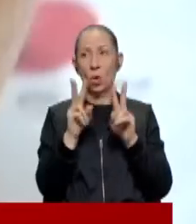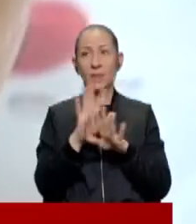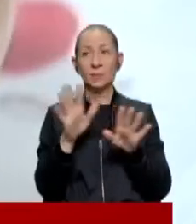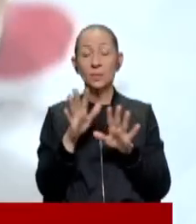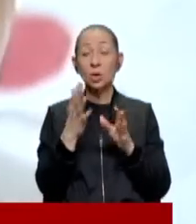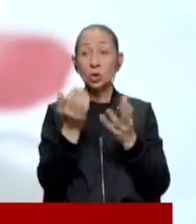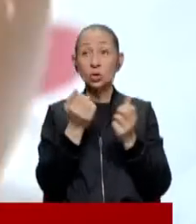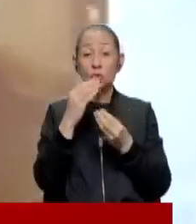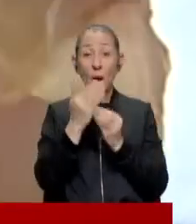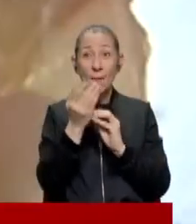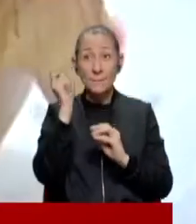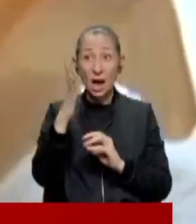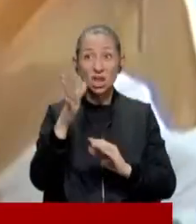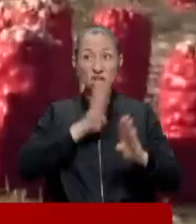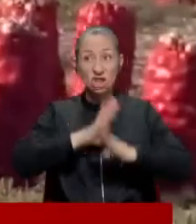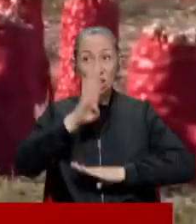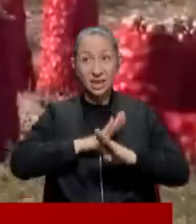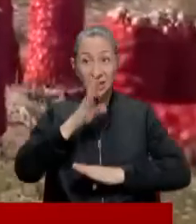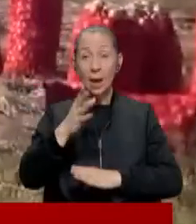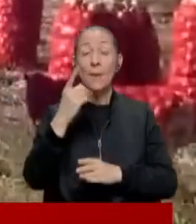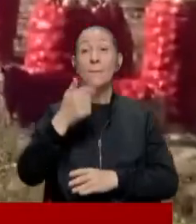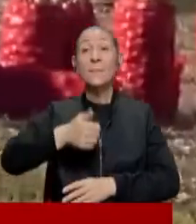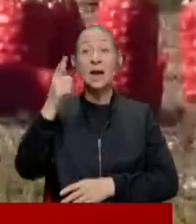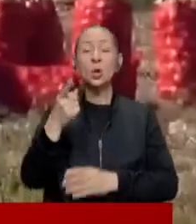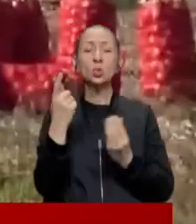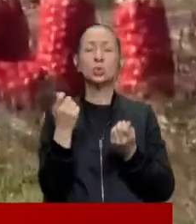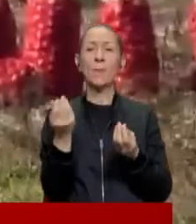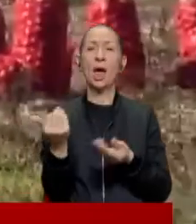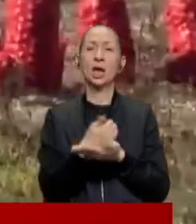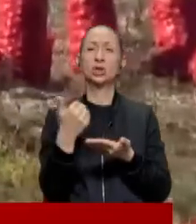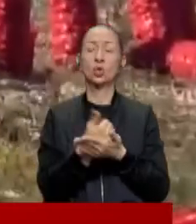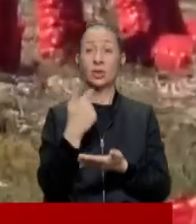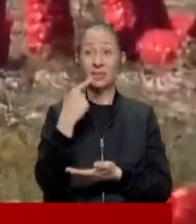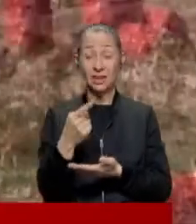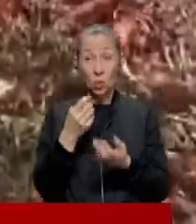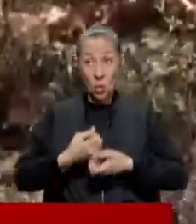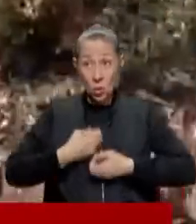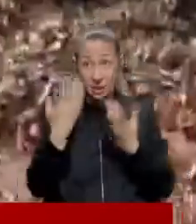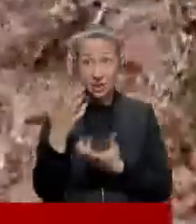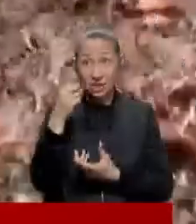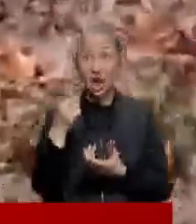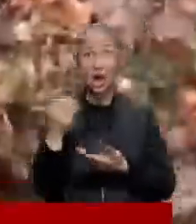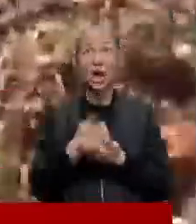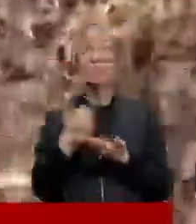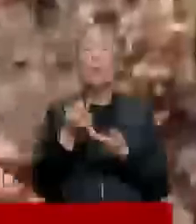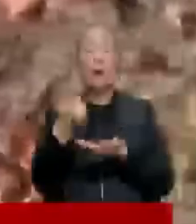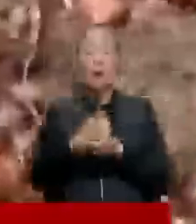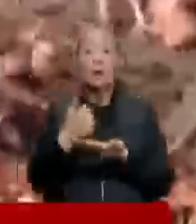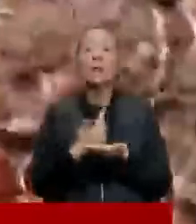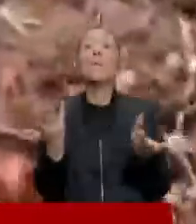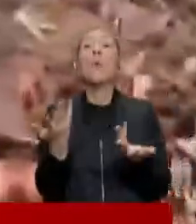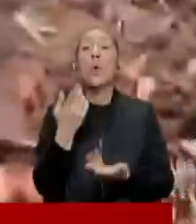tüketici yüksek soğan fiyatlarından şikayetçiyken bakanın güzel para kazanıyorlar dediği üretici ise kazanamamaktan